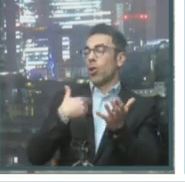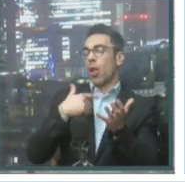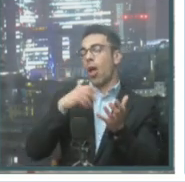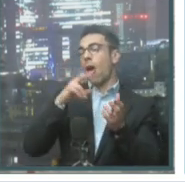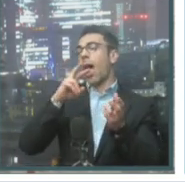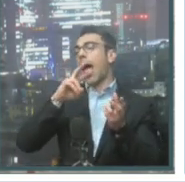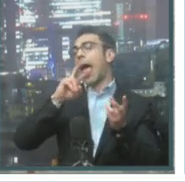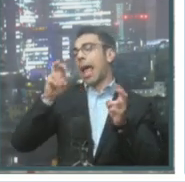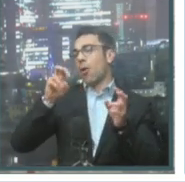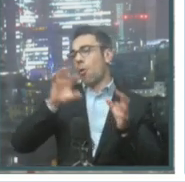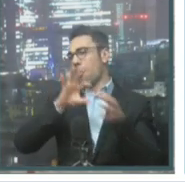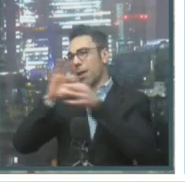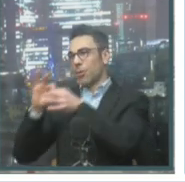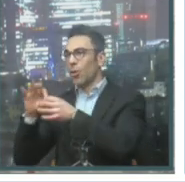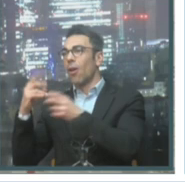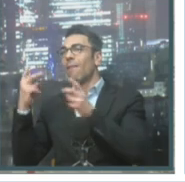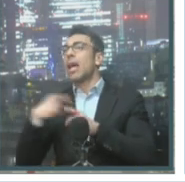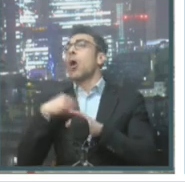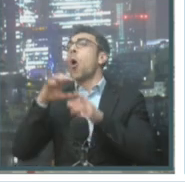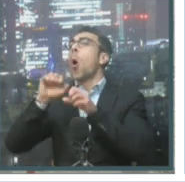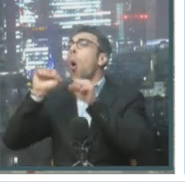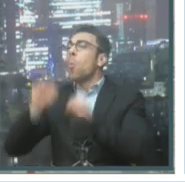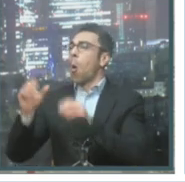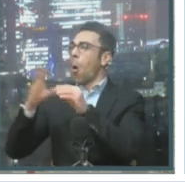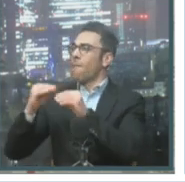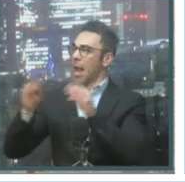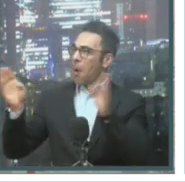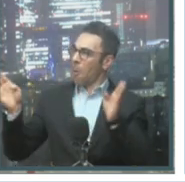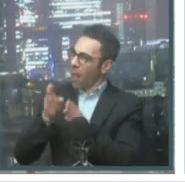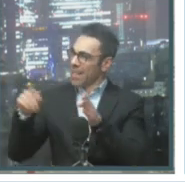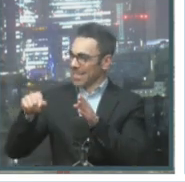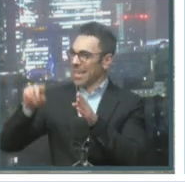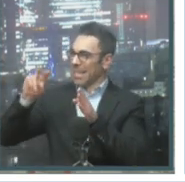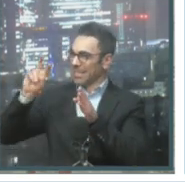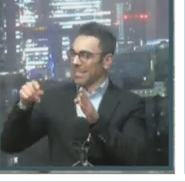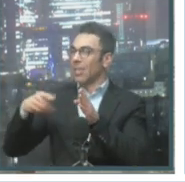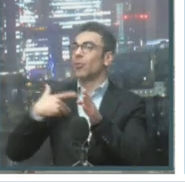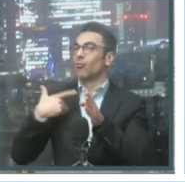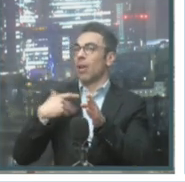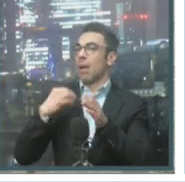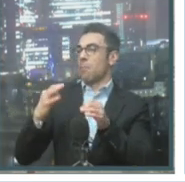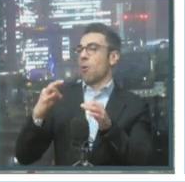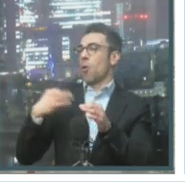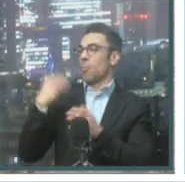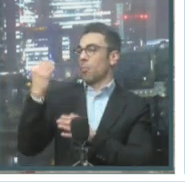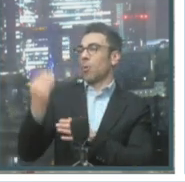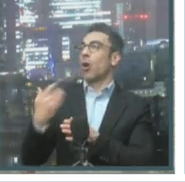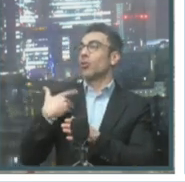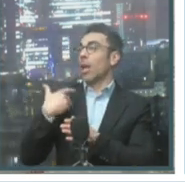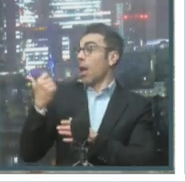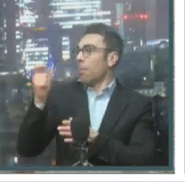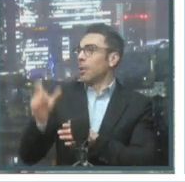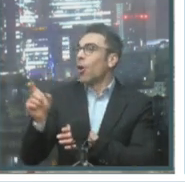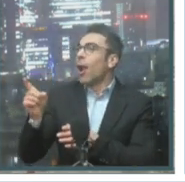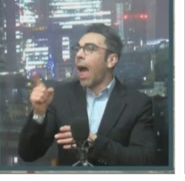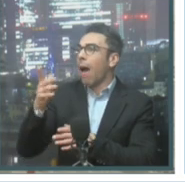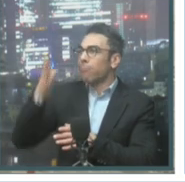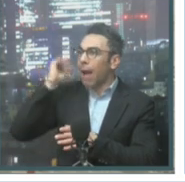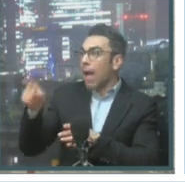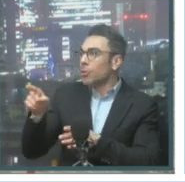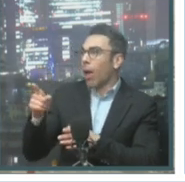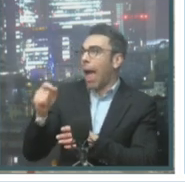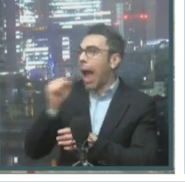parlando di fare qualsiasi cosa abbiamo in realtà qui al tavolo anche un cantante perché braccio è